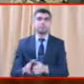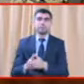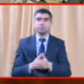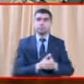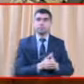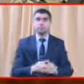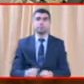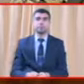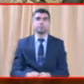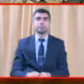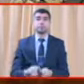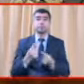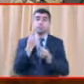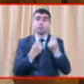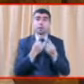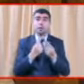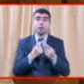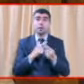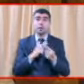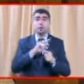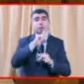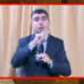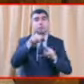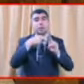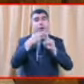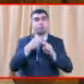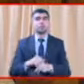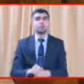شكرا سيدة الوزيرة. تعقيب سيدة النائبة.